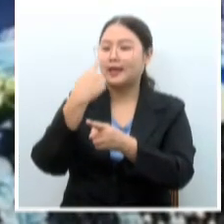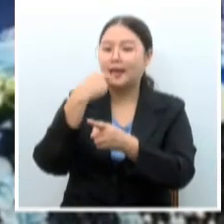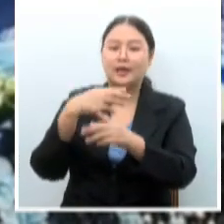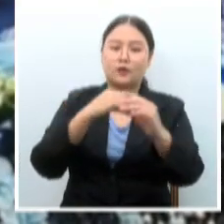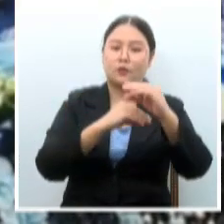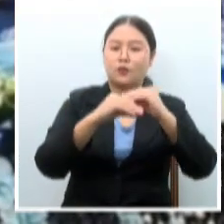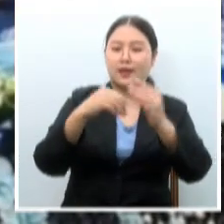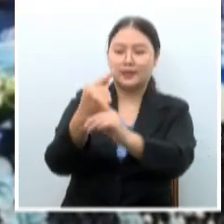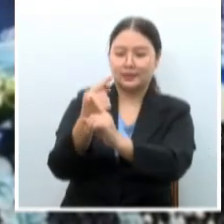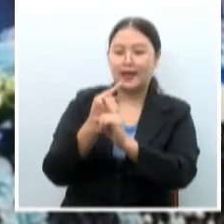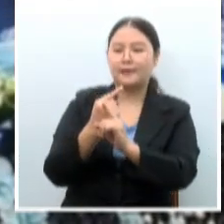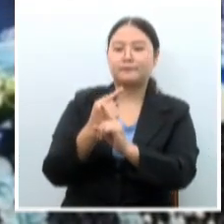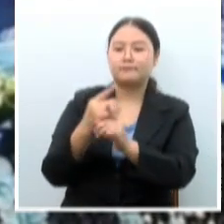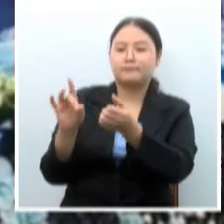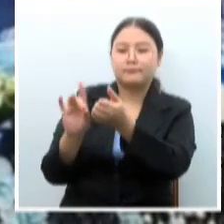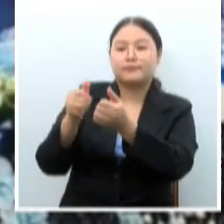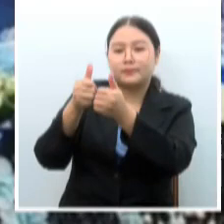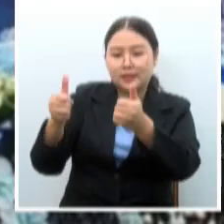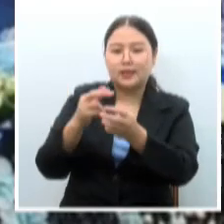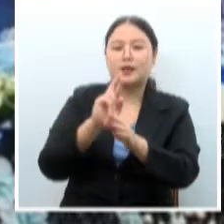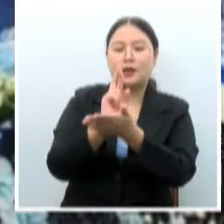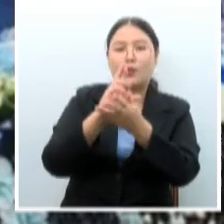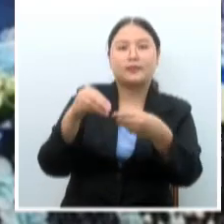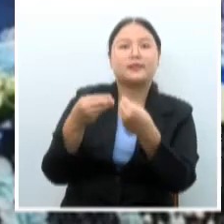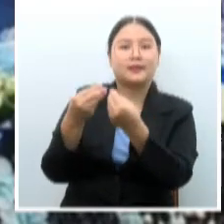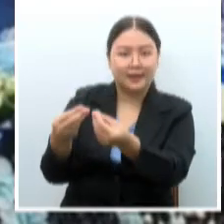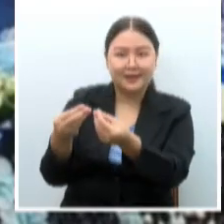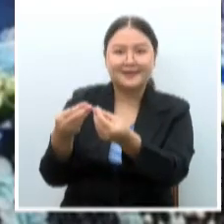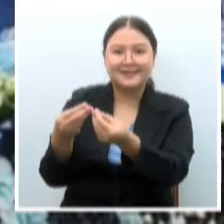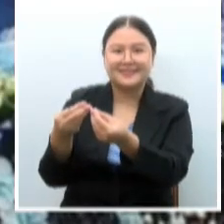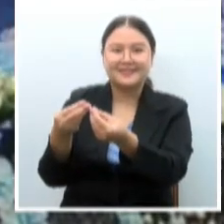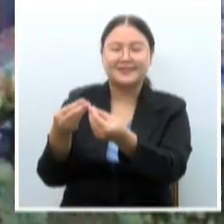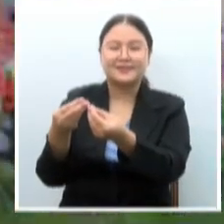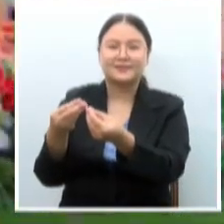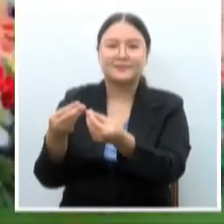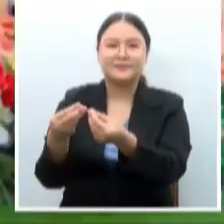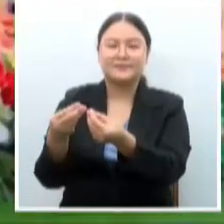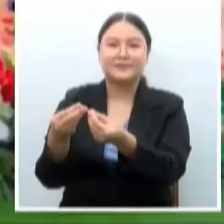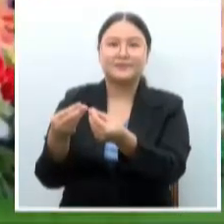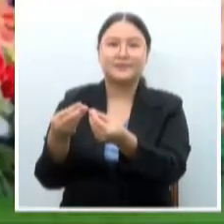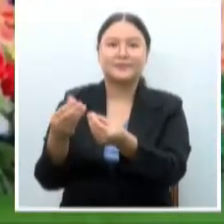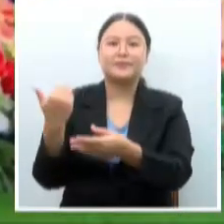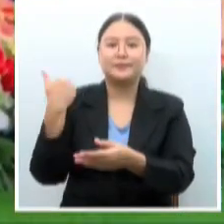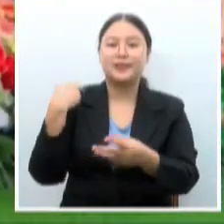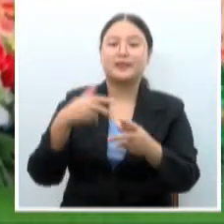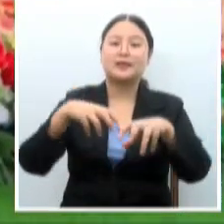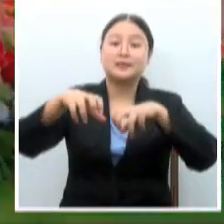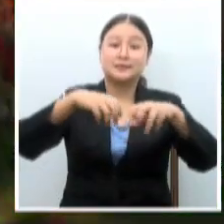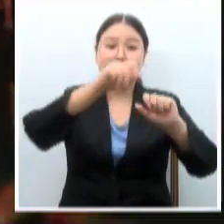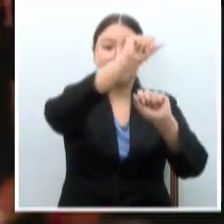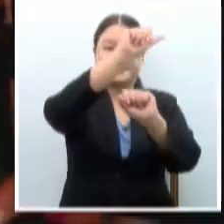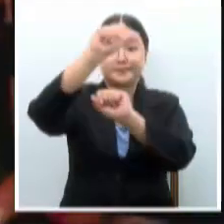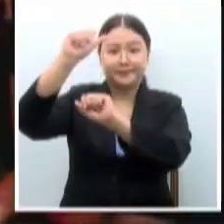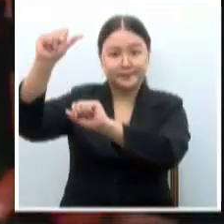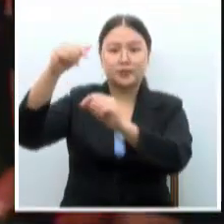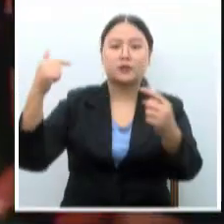ครงการโรงเรียนคุณภาพและรางวัลอื่นๆที่เกิดจากการพัฒนาคุณภาพการศึกษามีการจัดนิทรรศการทางการศึกษา